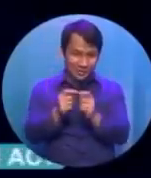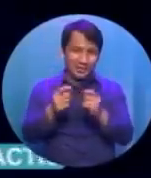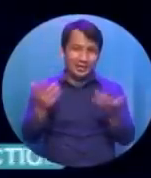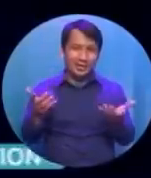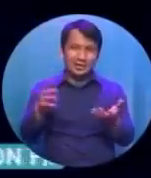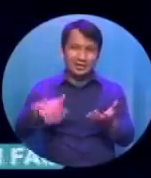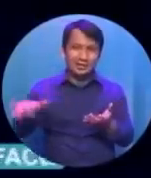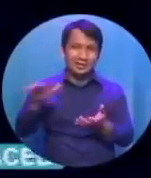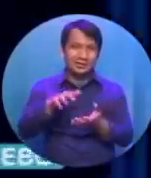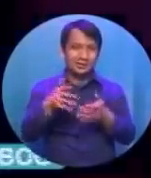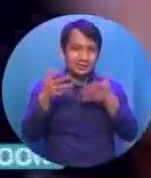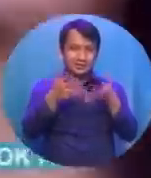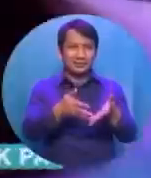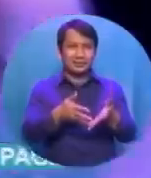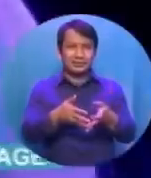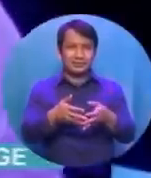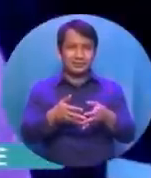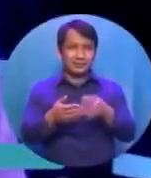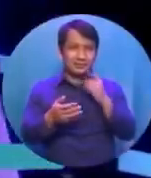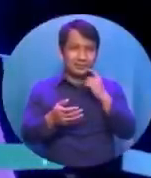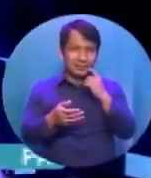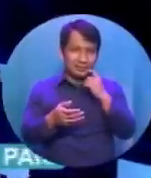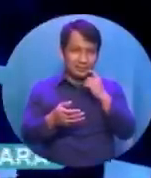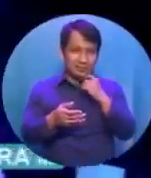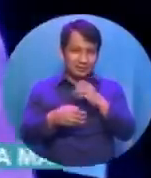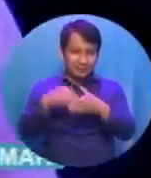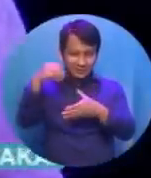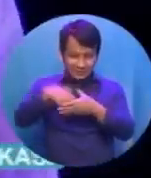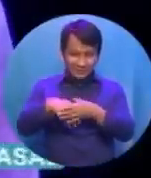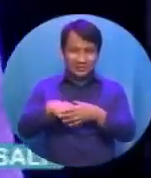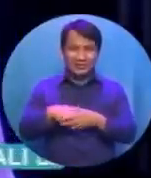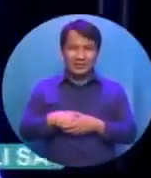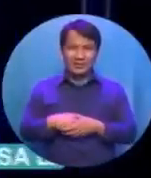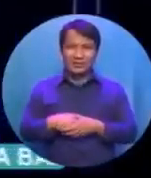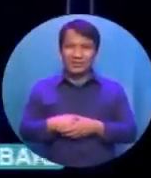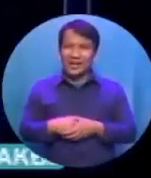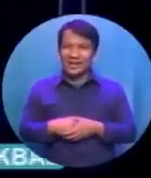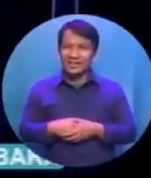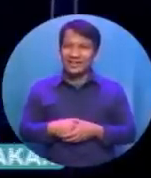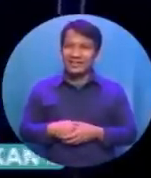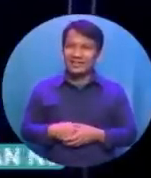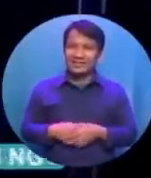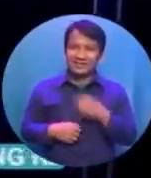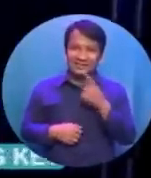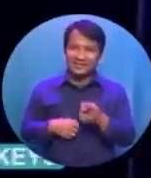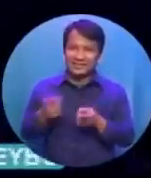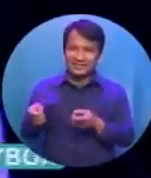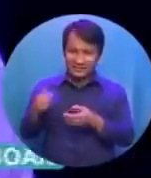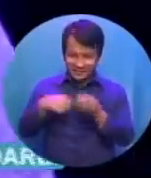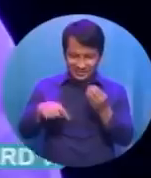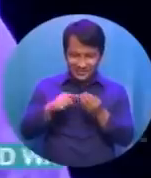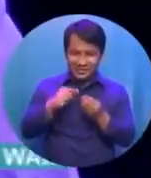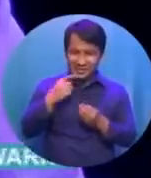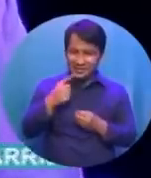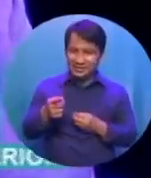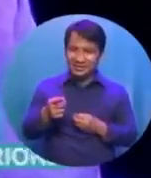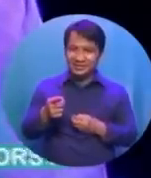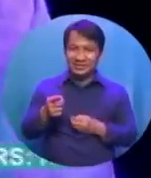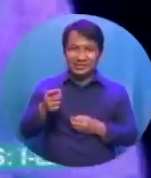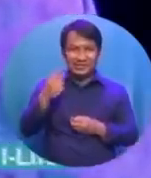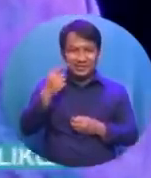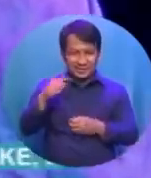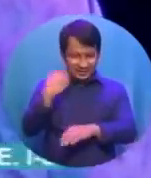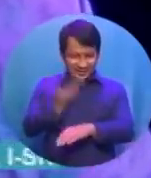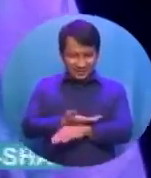Dahil iniwan mo sila, ikaw ang laman ng inodoro. Sabi pa rin ba nating netizens, so si Incarnacion Parabas, kung ako yung